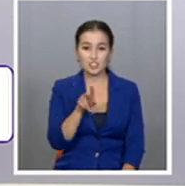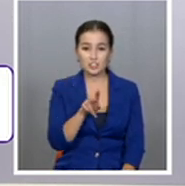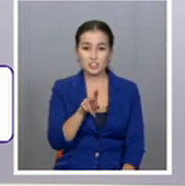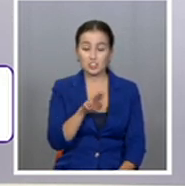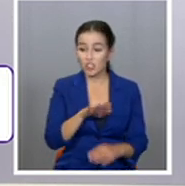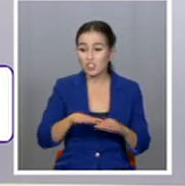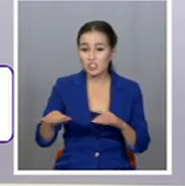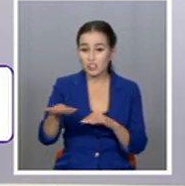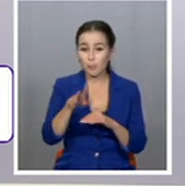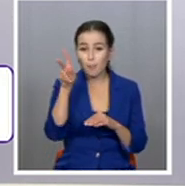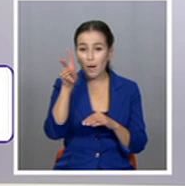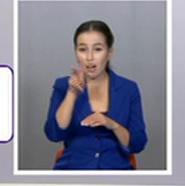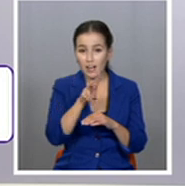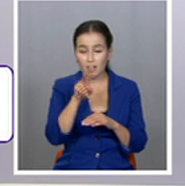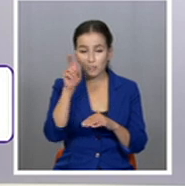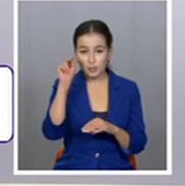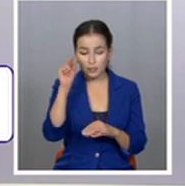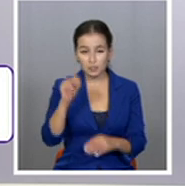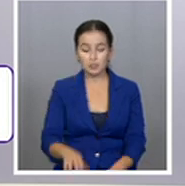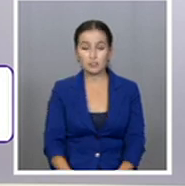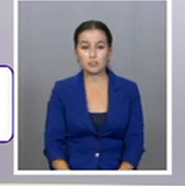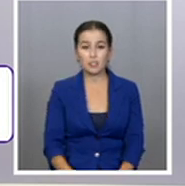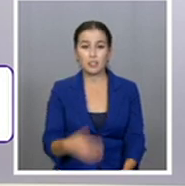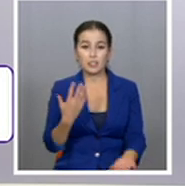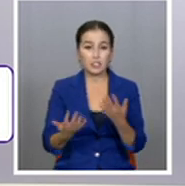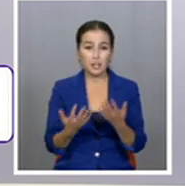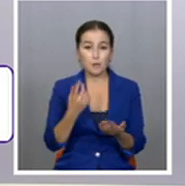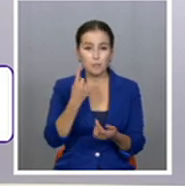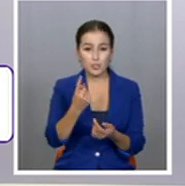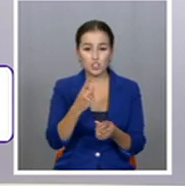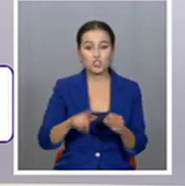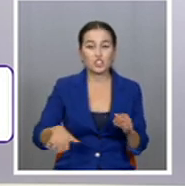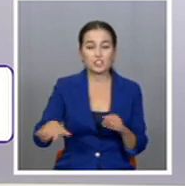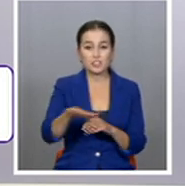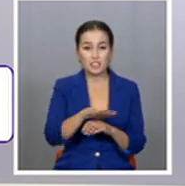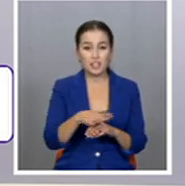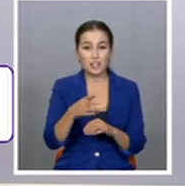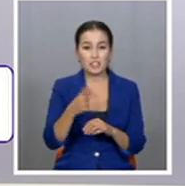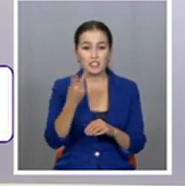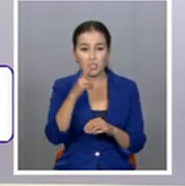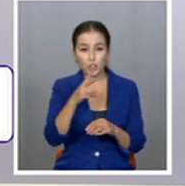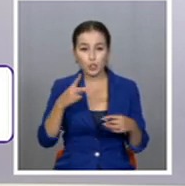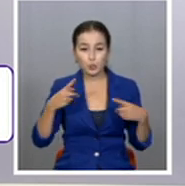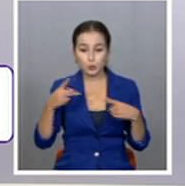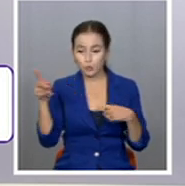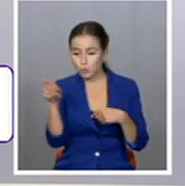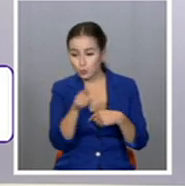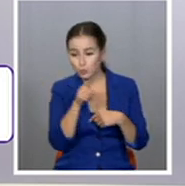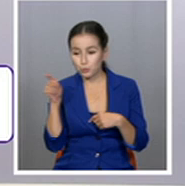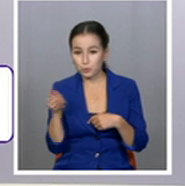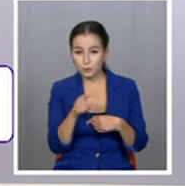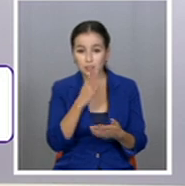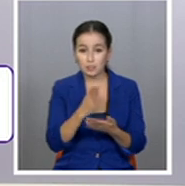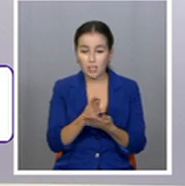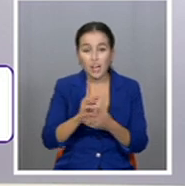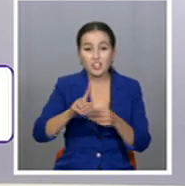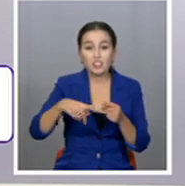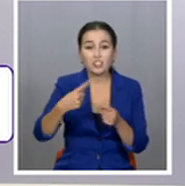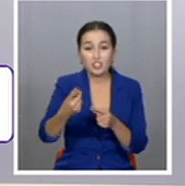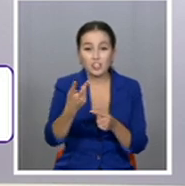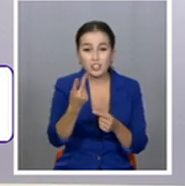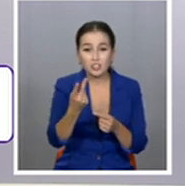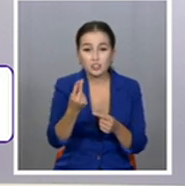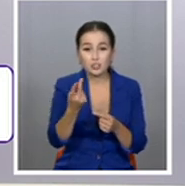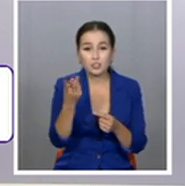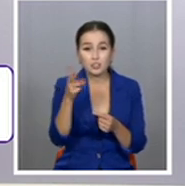белгісі. Егер бір жазықтықтағы қиылысқан екі түзу сәйкесінше екінші жазықтықтағы қиылысқан